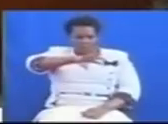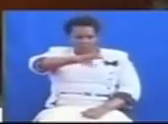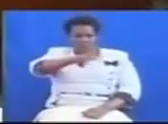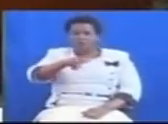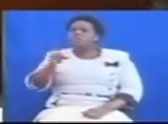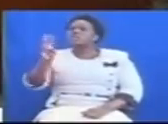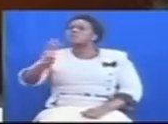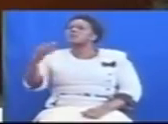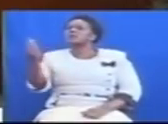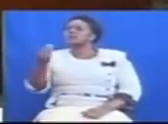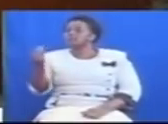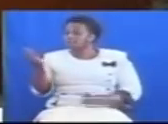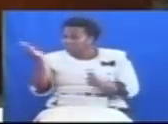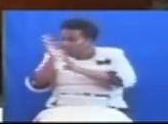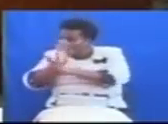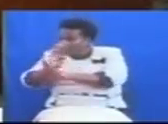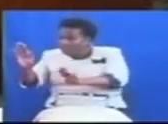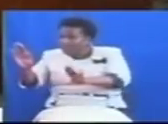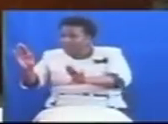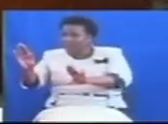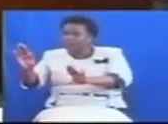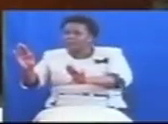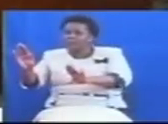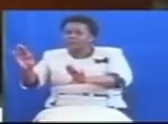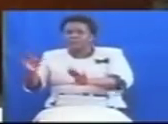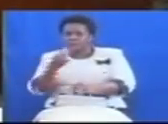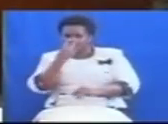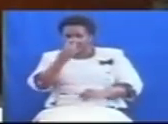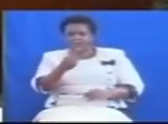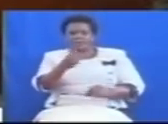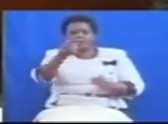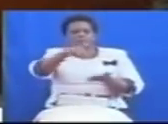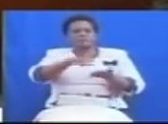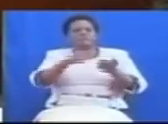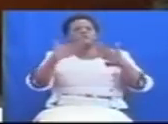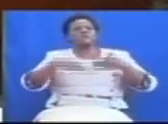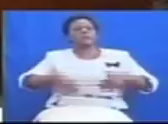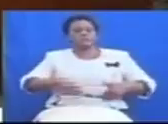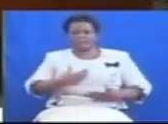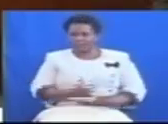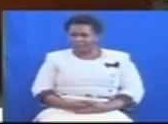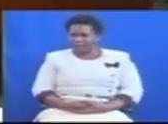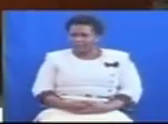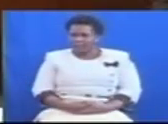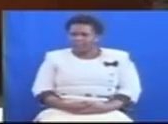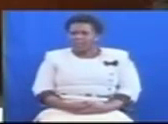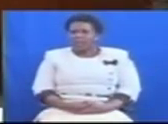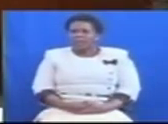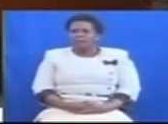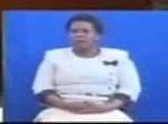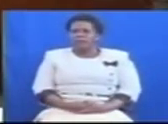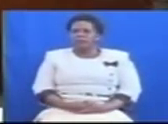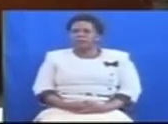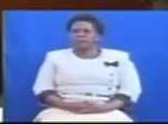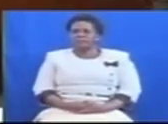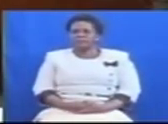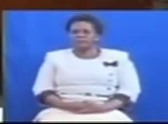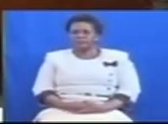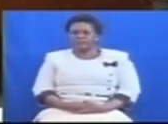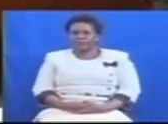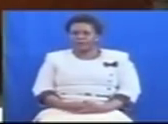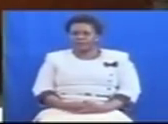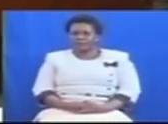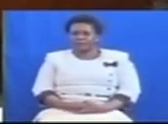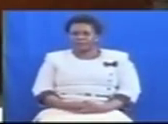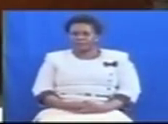Tutakapomaliza hapo sasa kuangalia zile vituo vya afya ambavyo vina uwezo kuweza kupata hizo huduma na wataalamu ambao